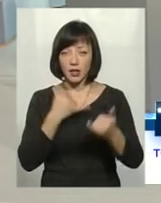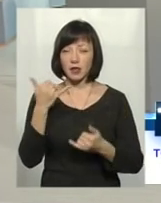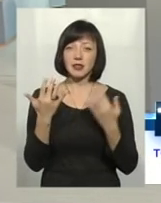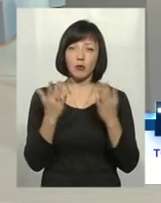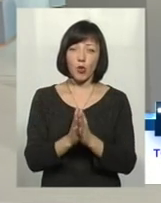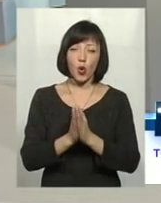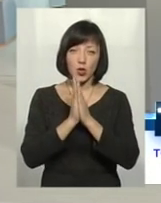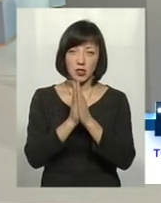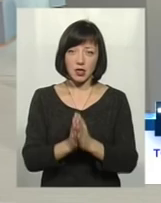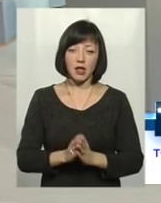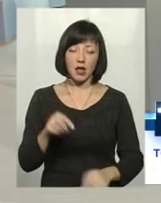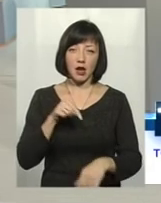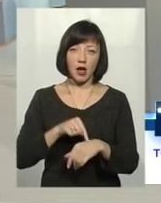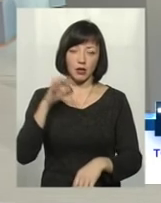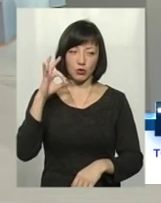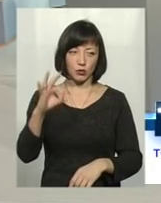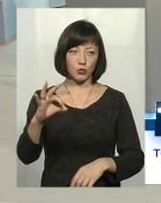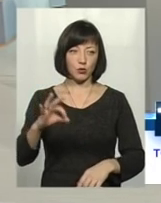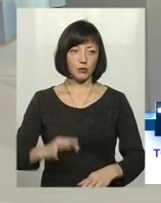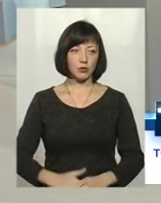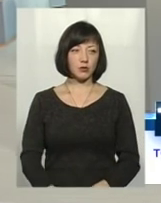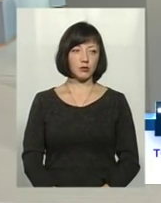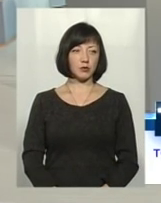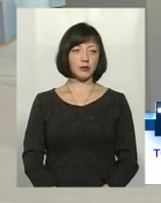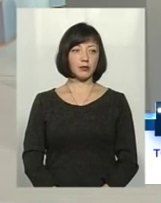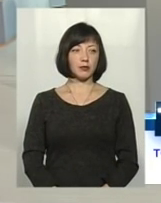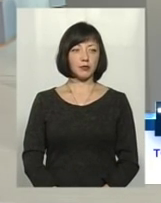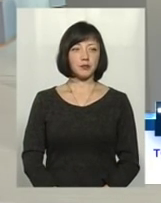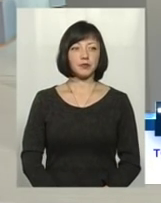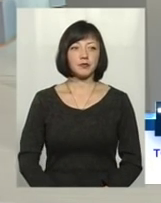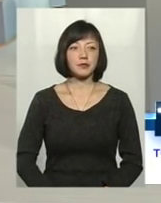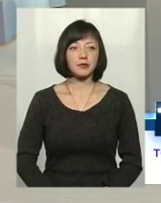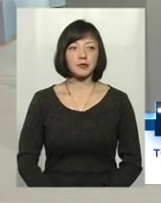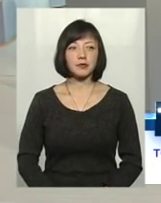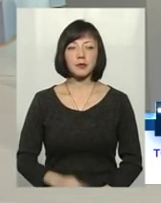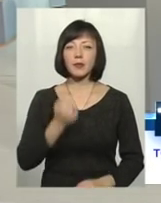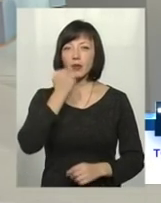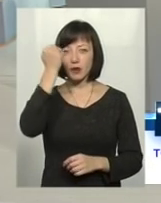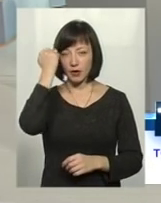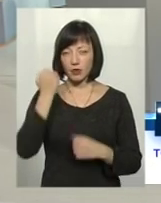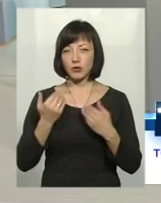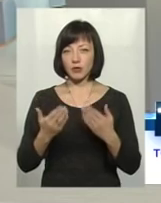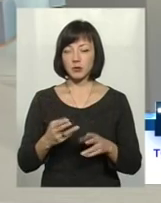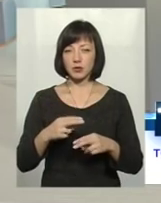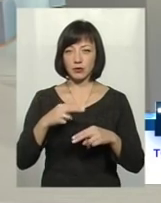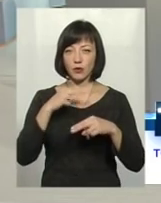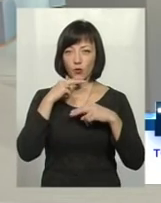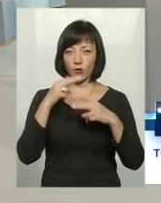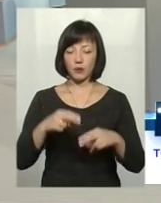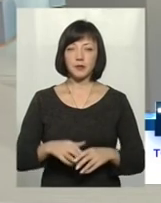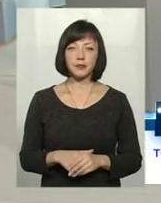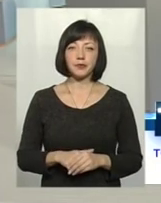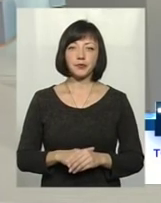просили, ніхто не реагує ні на що. Я вам дуже вдячна. Вирішіть це питання.